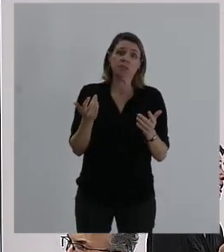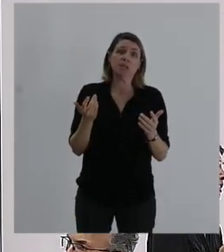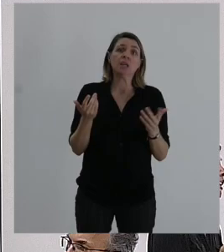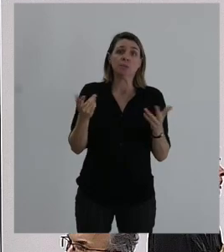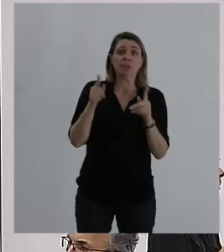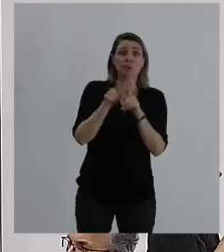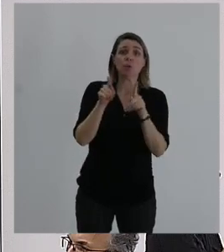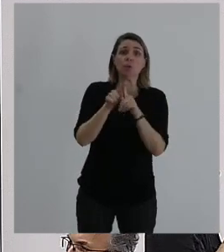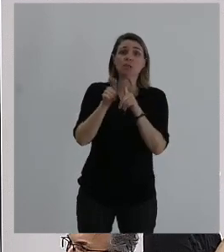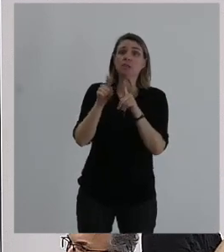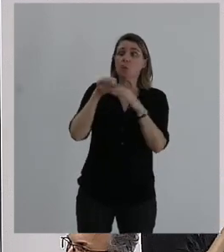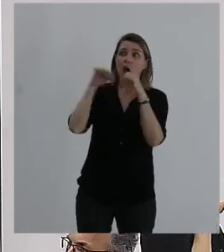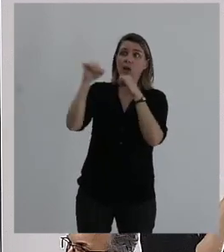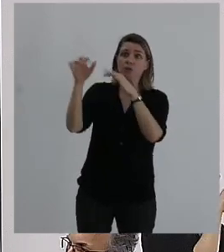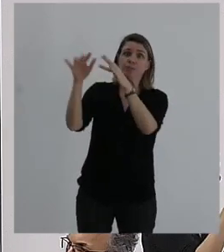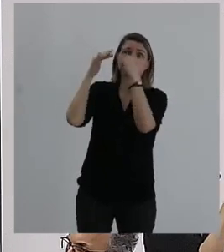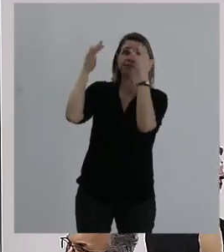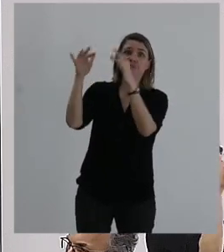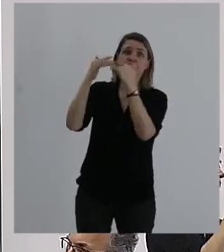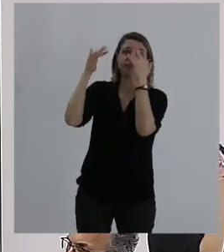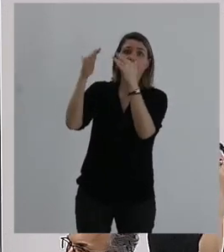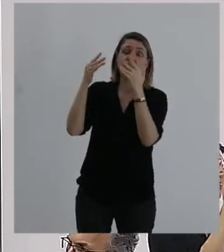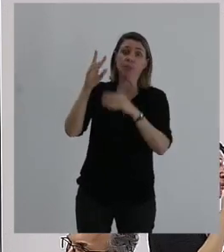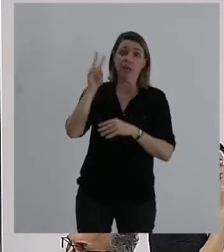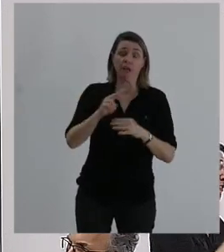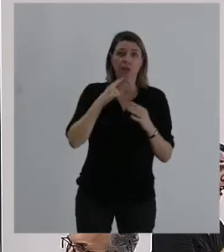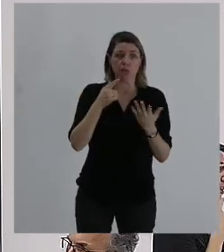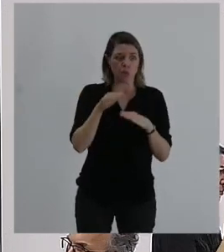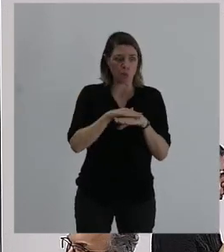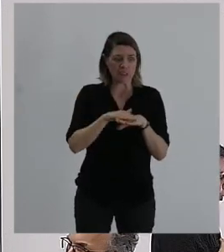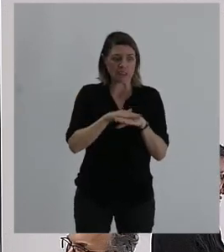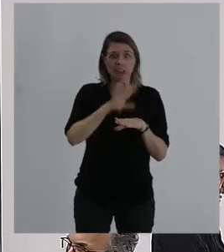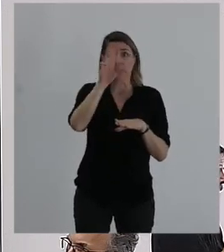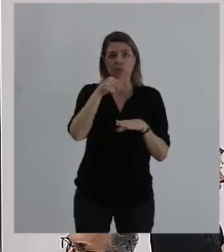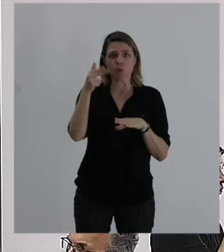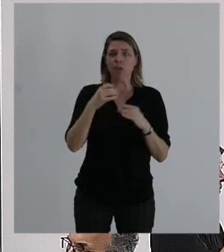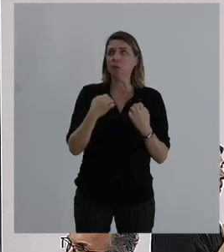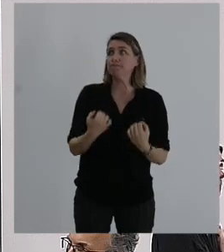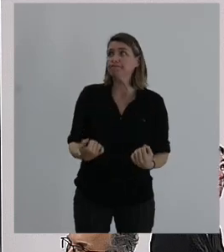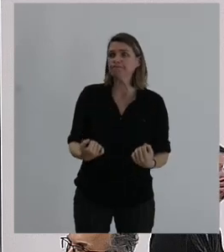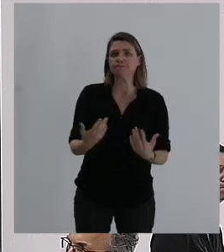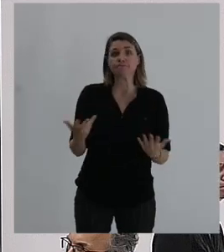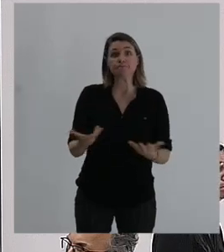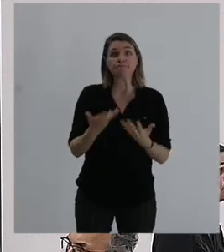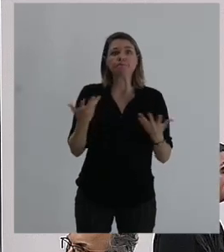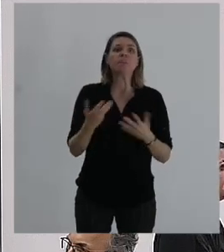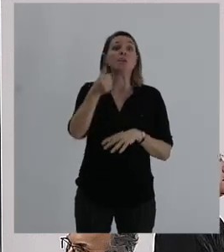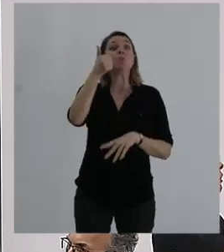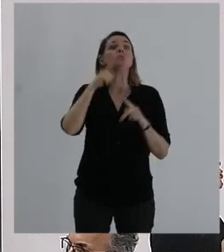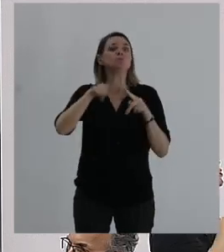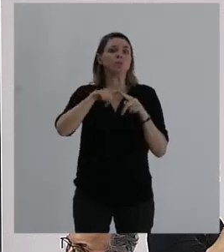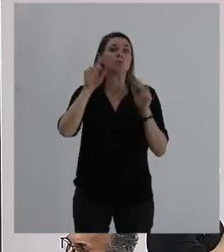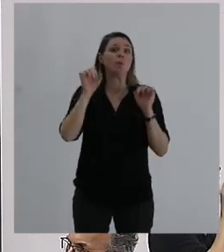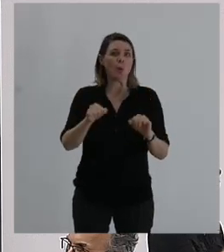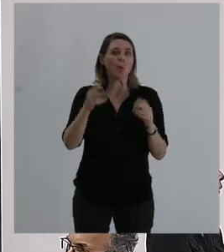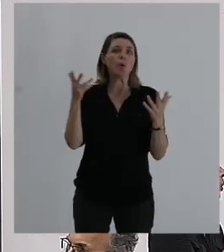et même de s'inspirer de leur action. On est assez démunis hein, sur une politique qui est nationale, mais par contre, il y a une chose que l'on peut faire, effectivement,